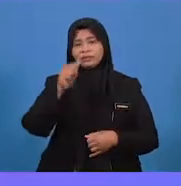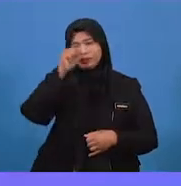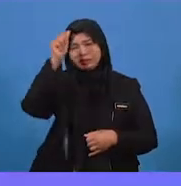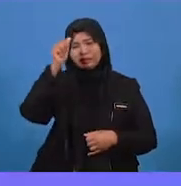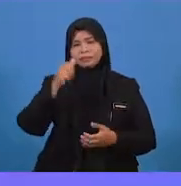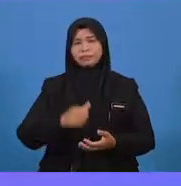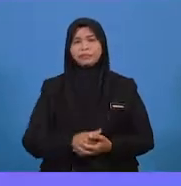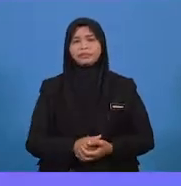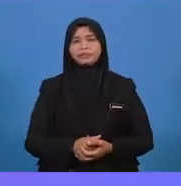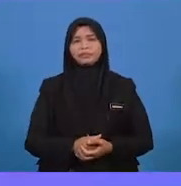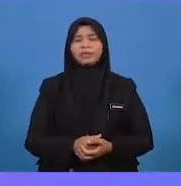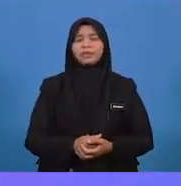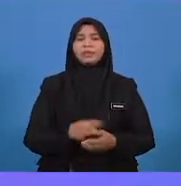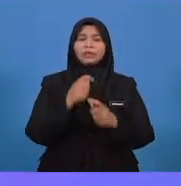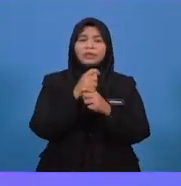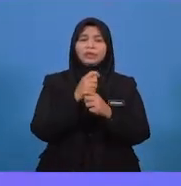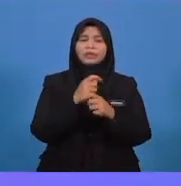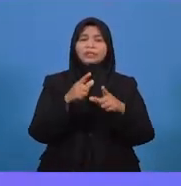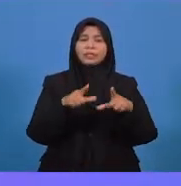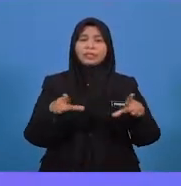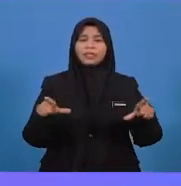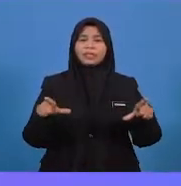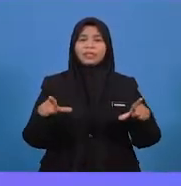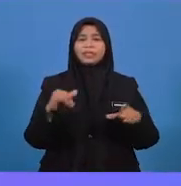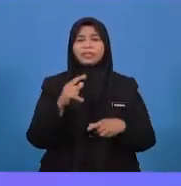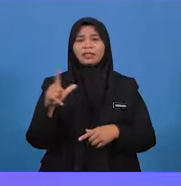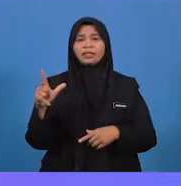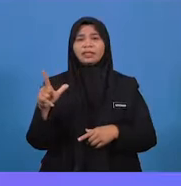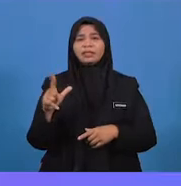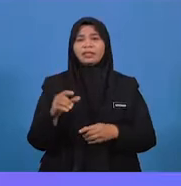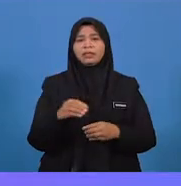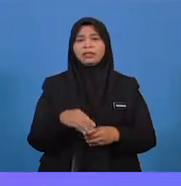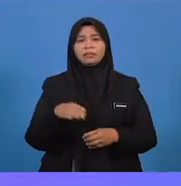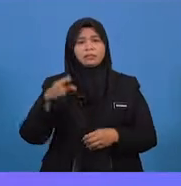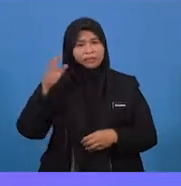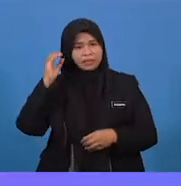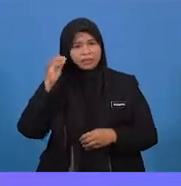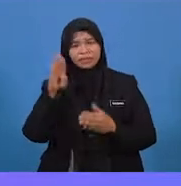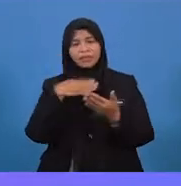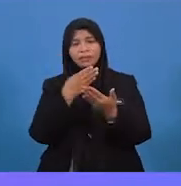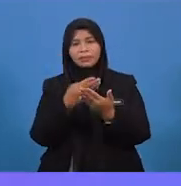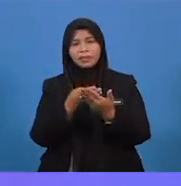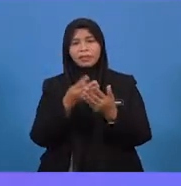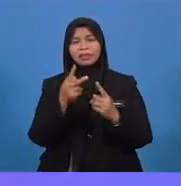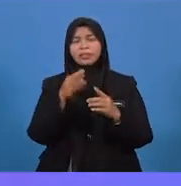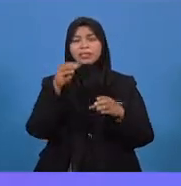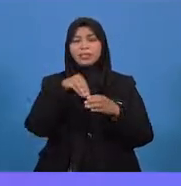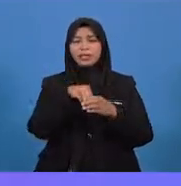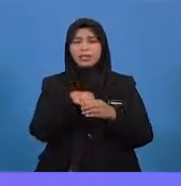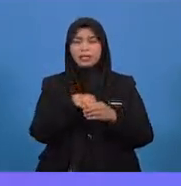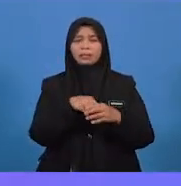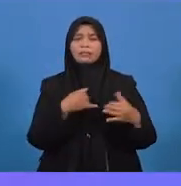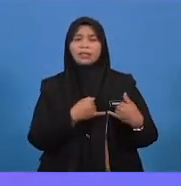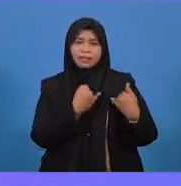Amin. Tugasan lain malaikat yang terakhir ialah membisikkan kebaikan ke dalam